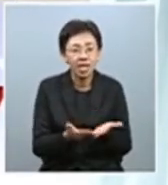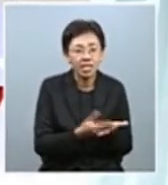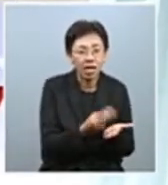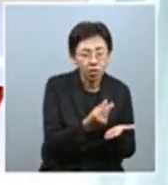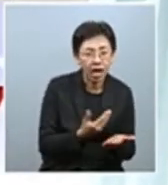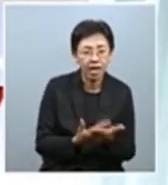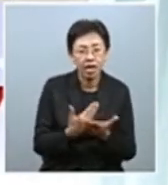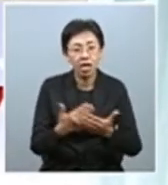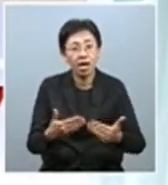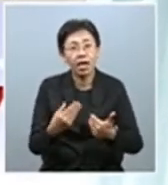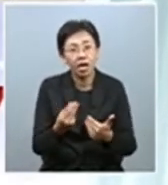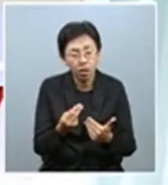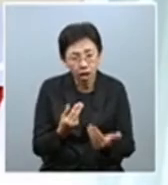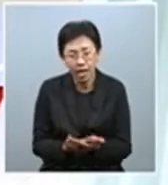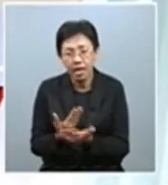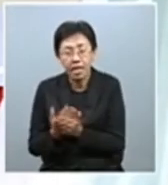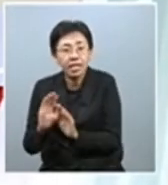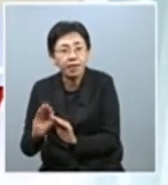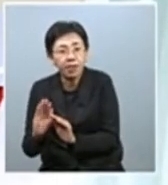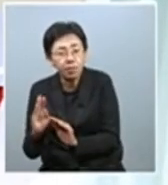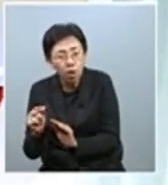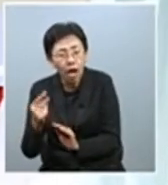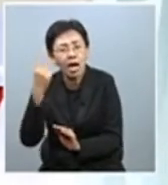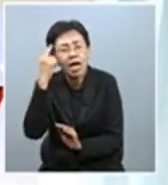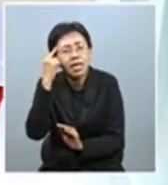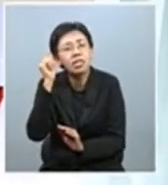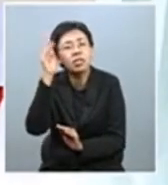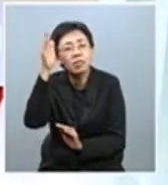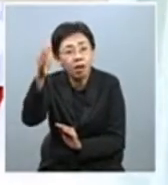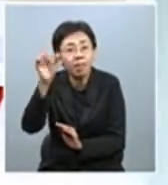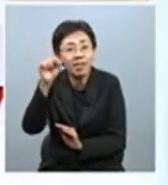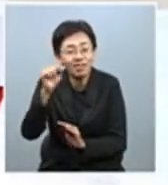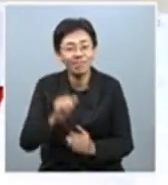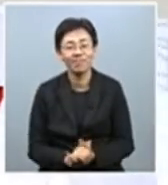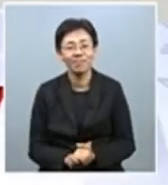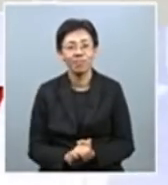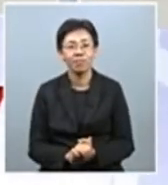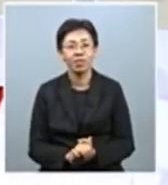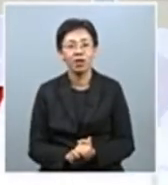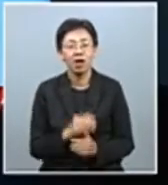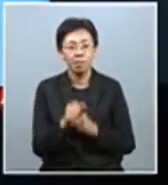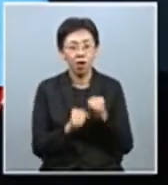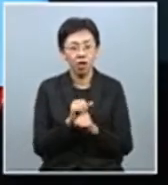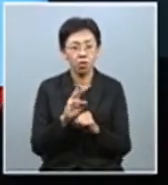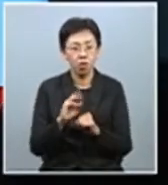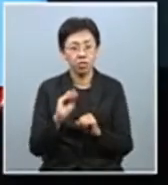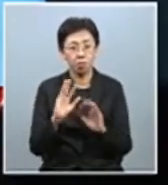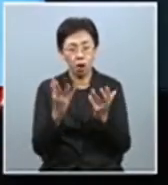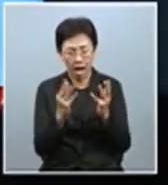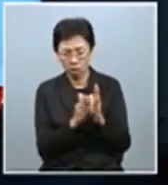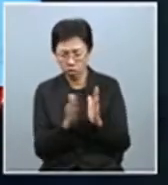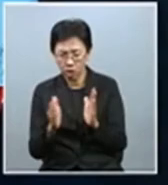เท่าไหร่นะครับแล้วก็ในการคำนวณไปถึงอนาคตข้างหน้าโดยเฉพาะในช่วงหลังเกษียณอายุของเร